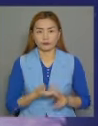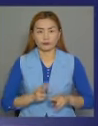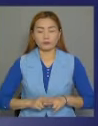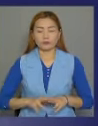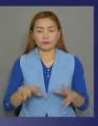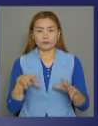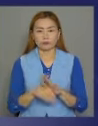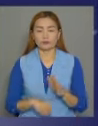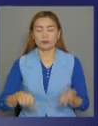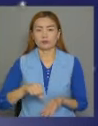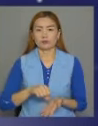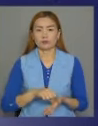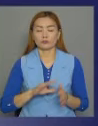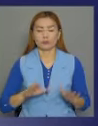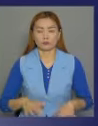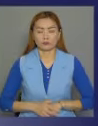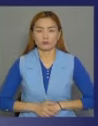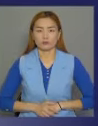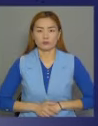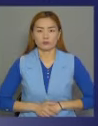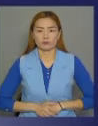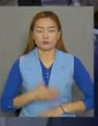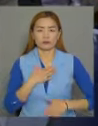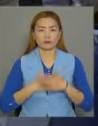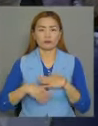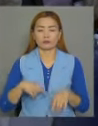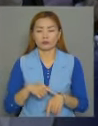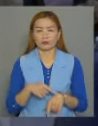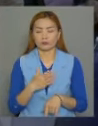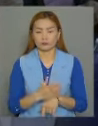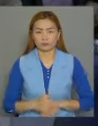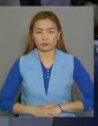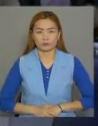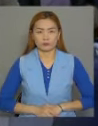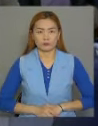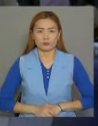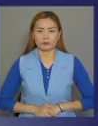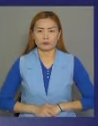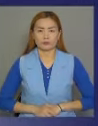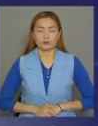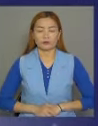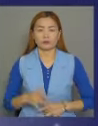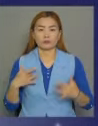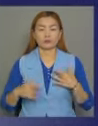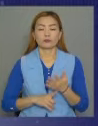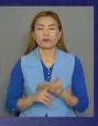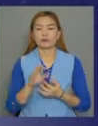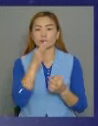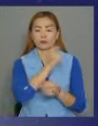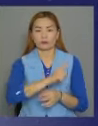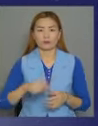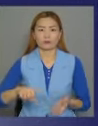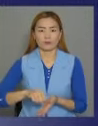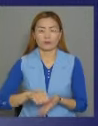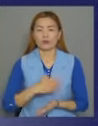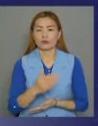ортамыз толтырып, орындарыңыздан табылғандарыңыз үшін үлкен алғысымызды білдіреміз. Театрдың бастауында қандай адамдар тұрған